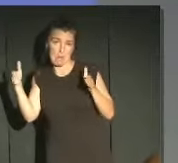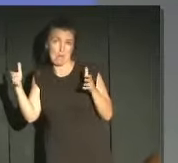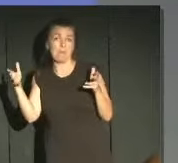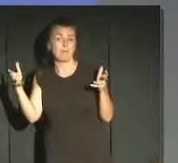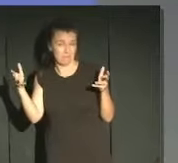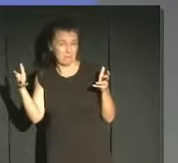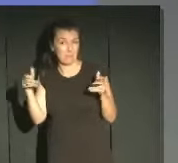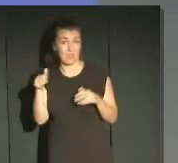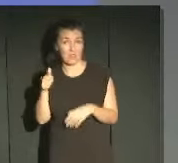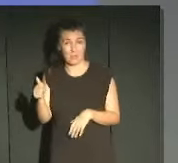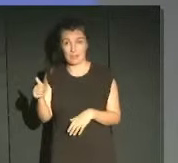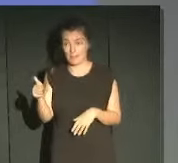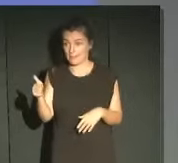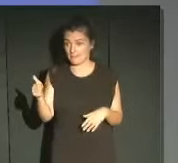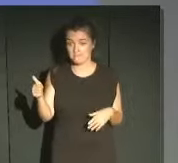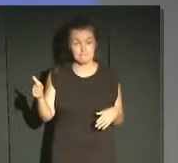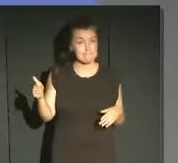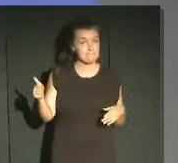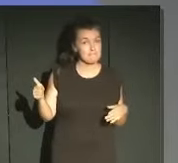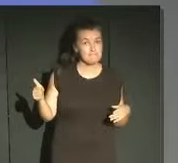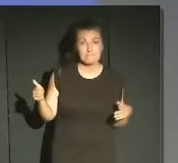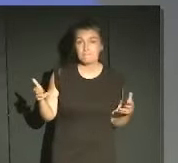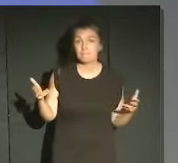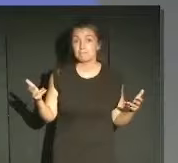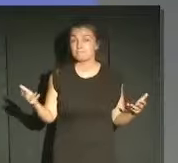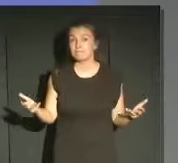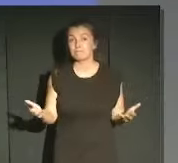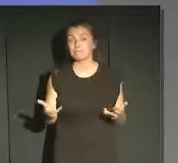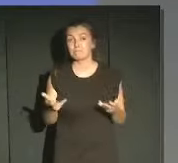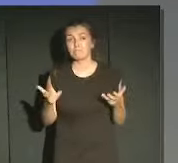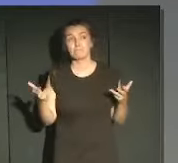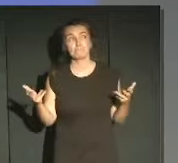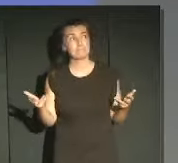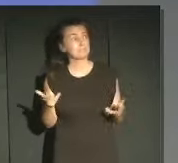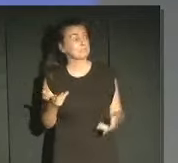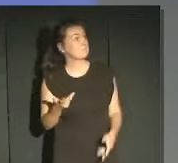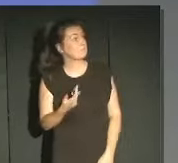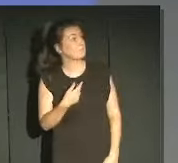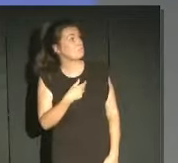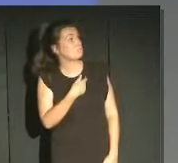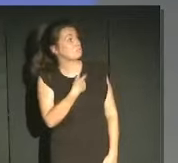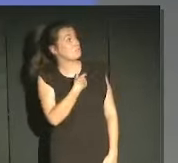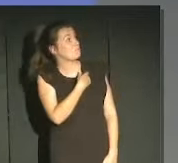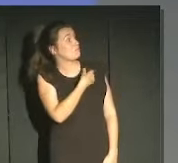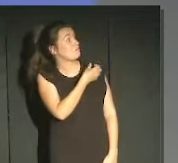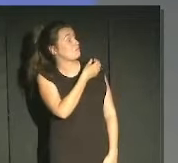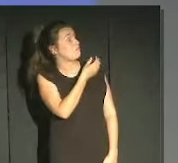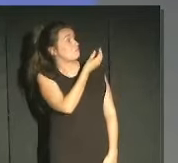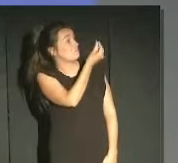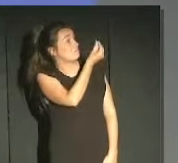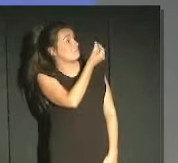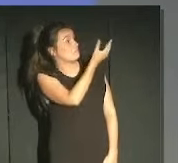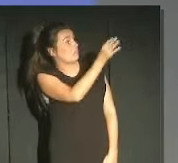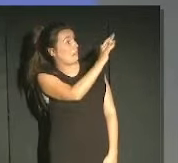entreprises se retrouve dans l'incapacité d'aller décocher le moind euros